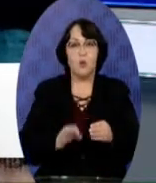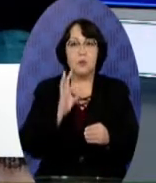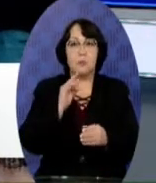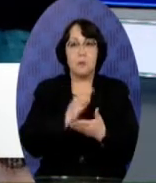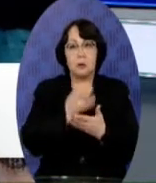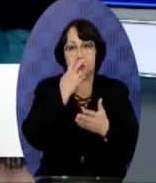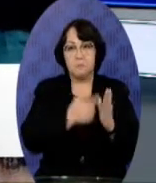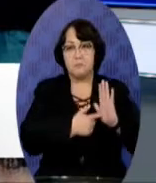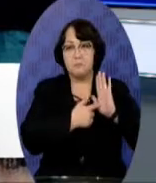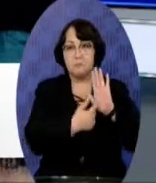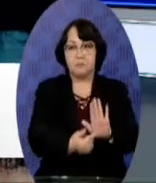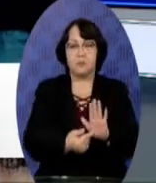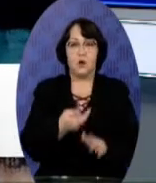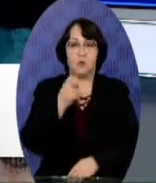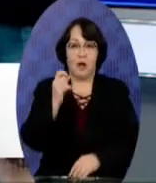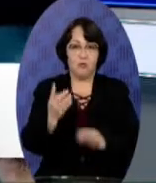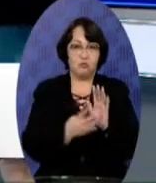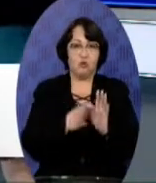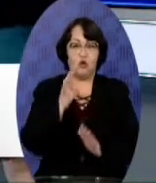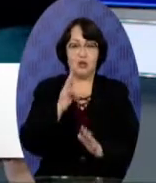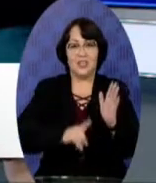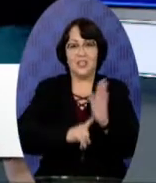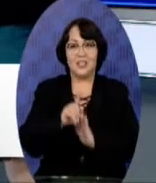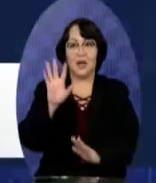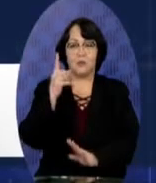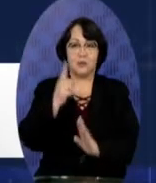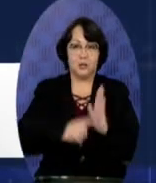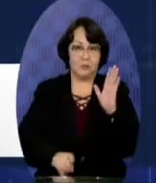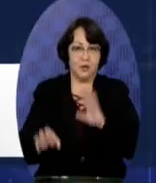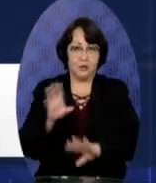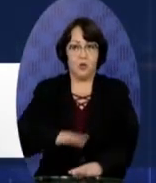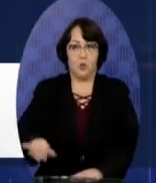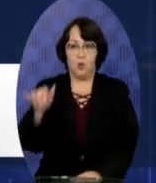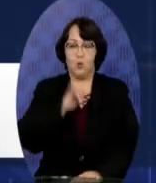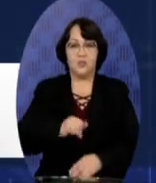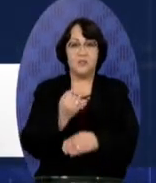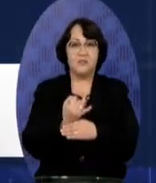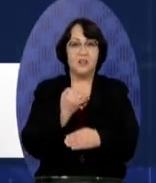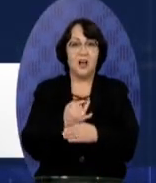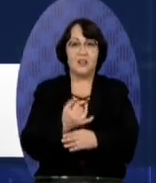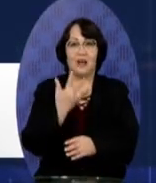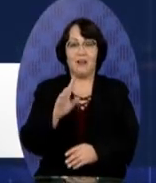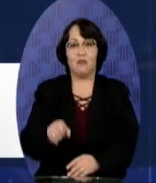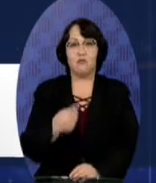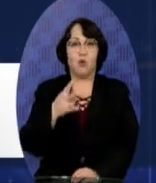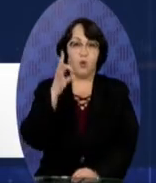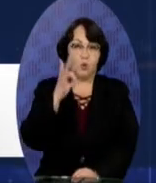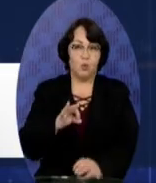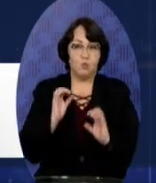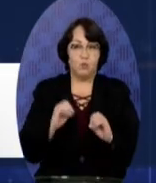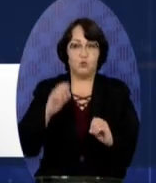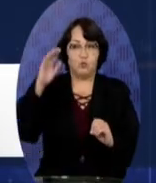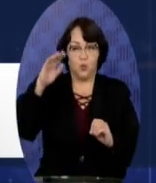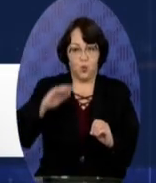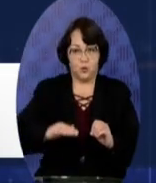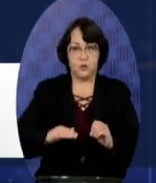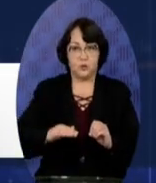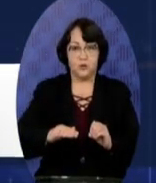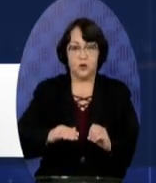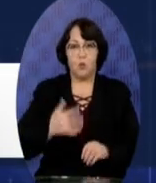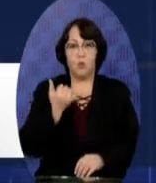харуулцгаая. 2019 оны эхний 11-р сарын байдлаар улсын хэмжээнд инфляц 5.2% болж ингэж буурсан байна.